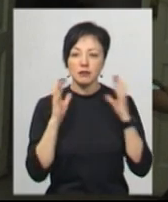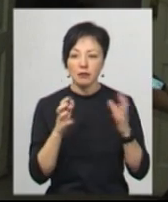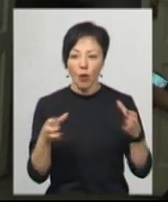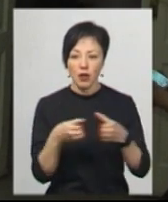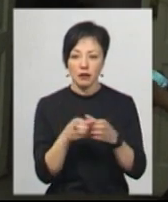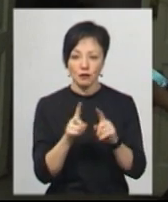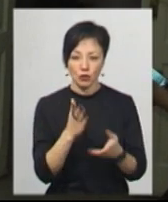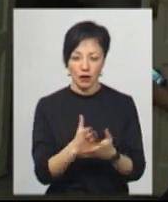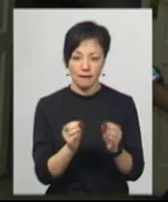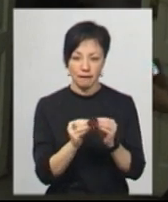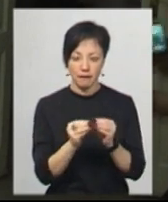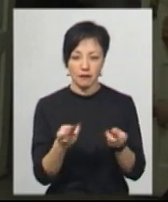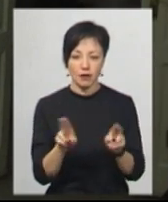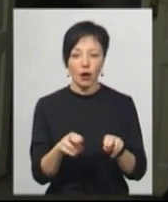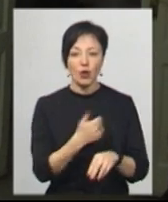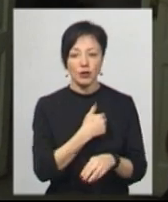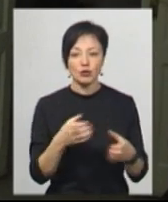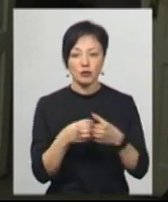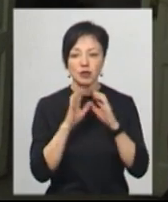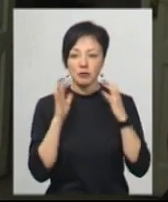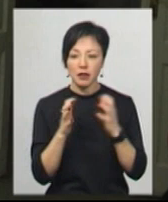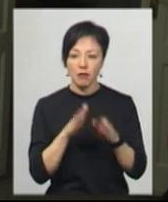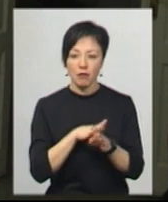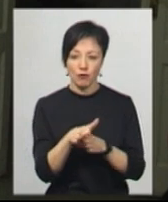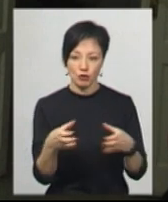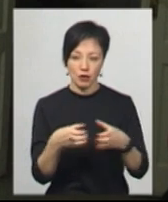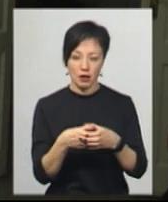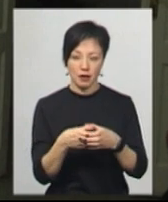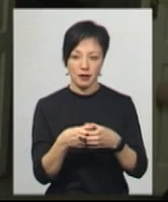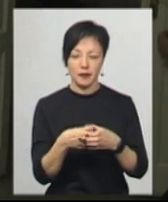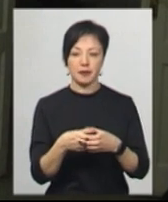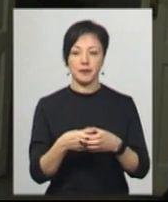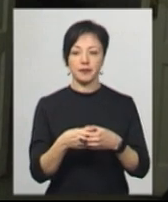є. Хотілося б, щоб колектив зберігався в повному складі,